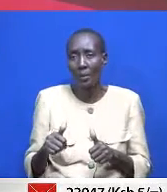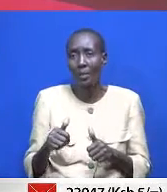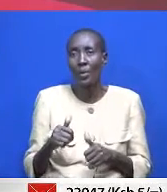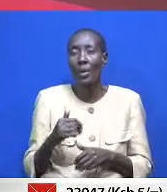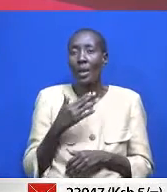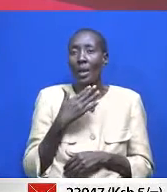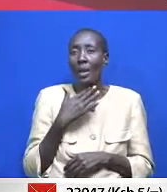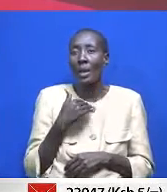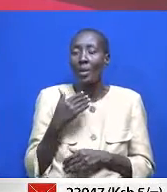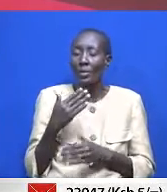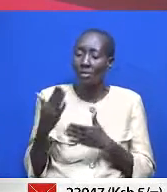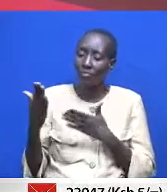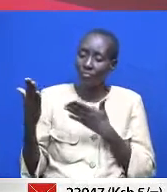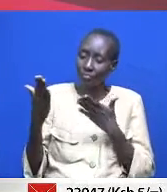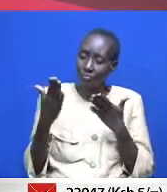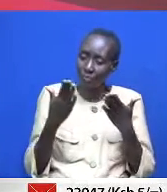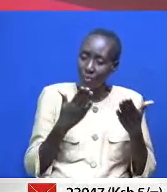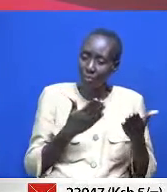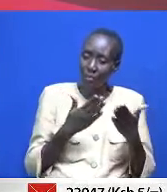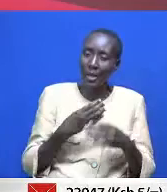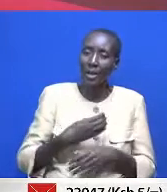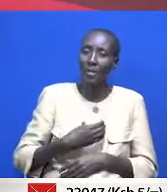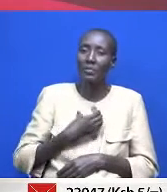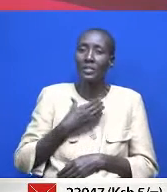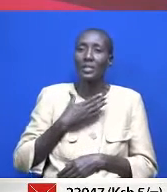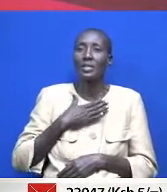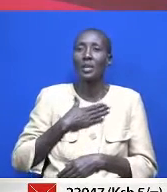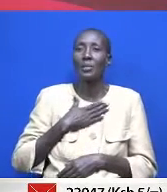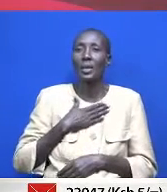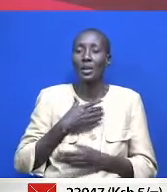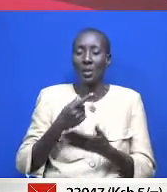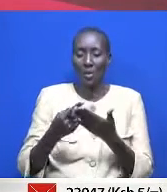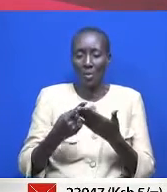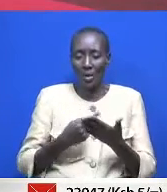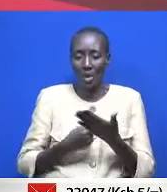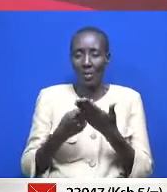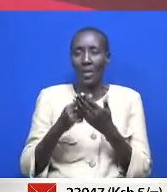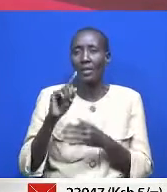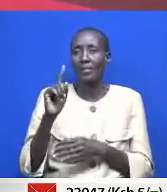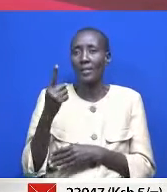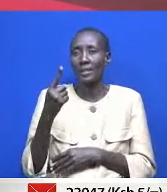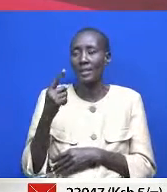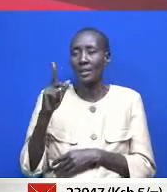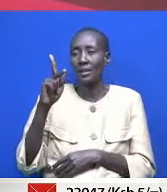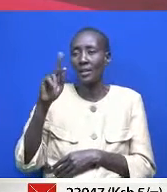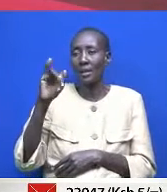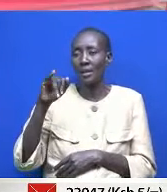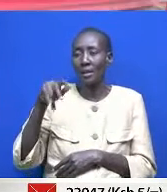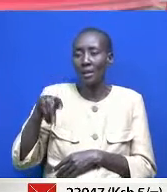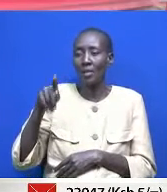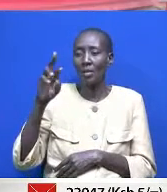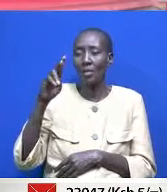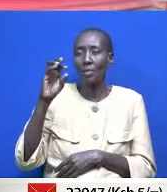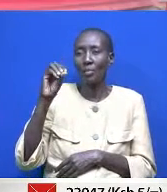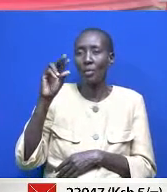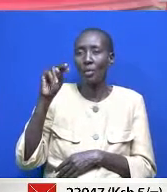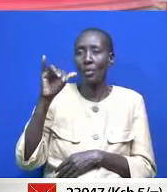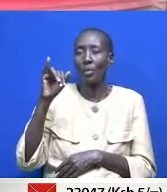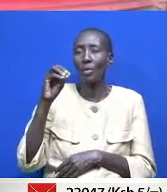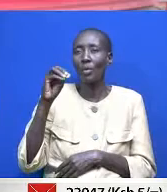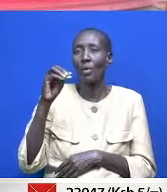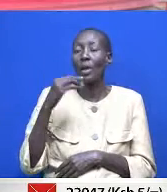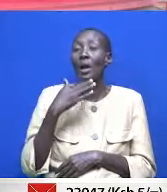sana nimlete Kiprono Kitonyi kwenye mazungumzo haya tuweze kujadiliana. Kwanza kabisa, Kiprono, ningependa tutuguzie swala hili la